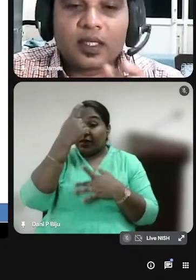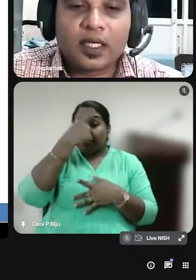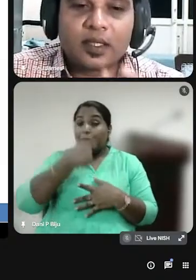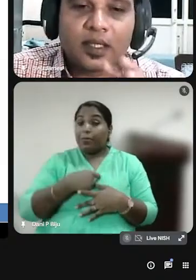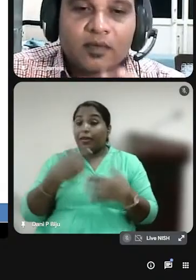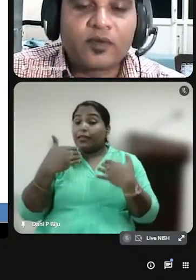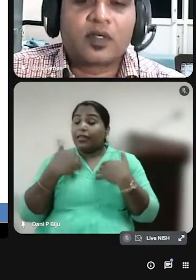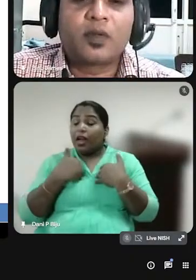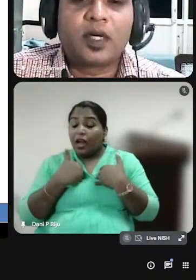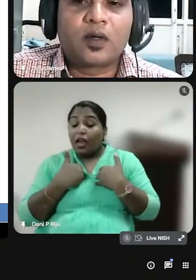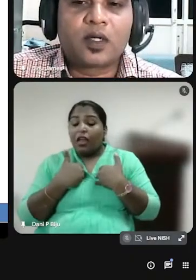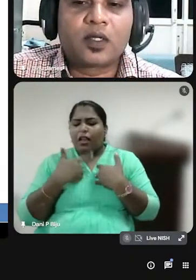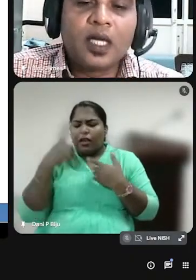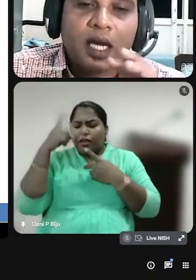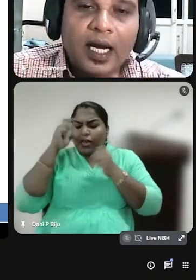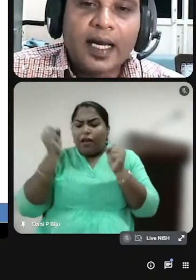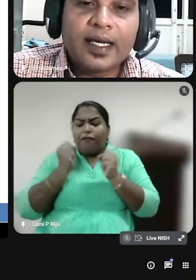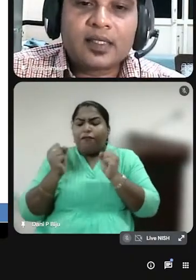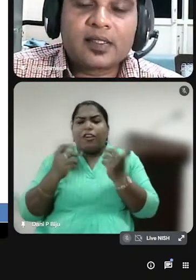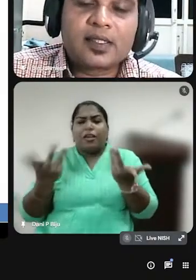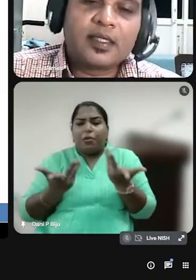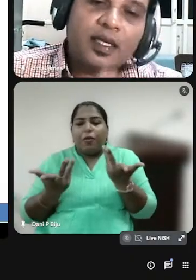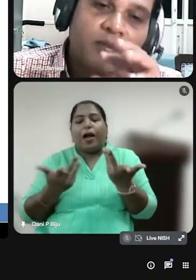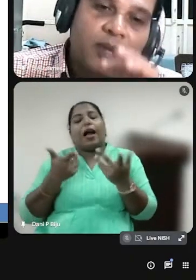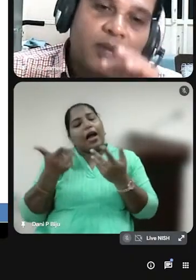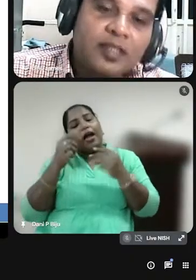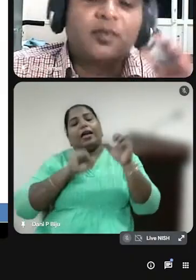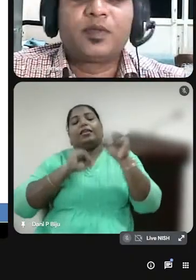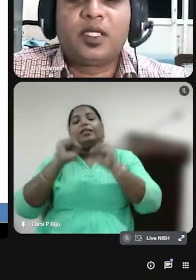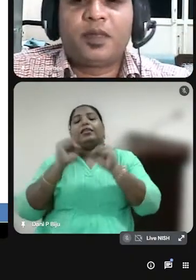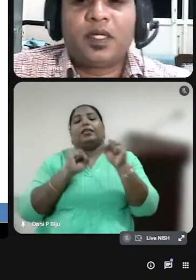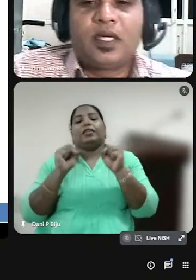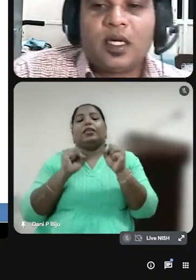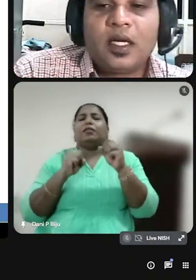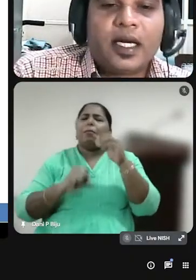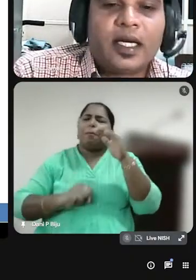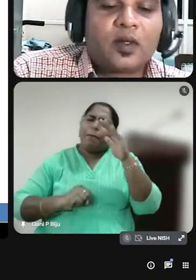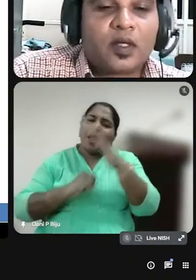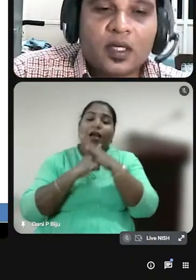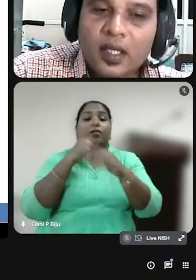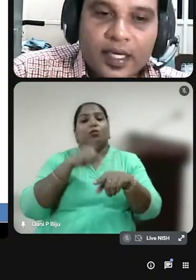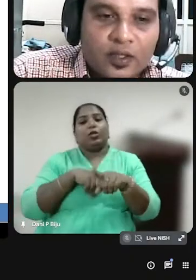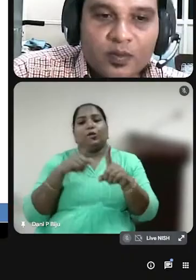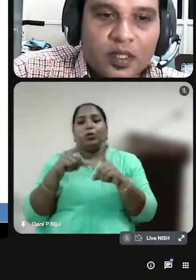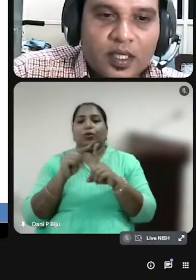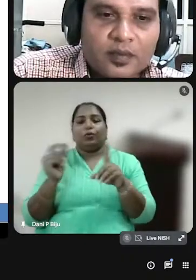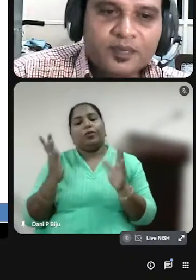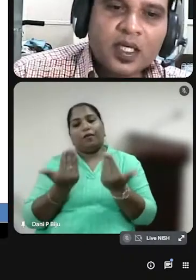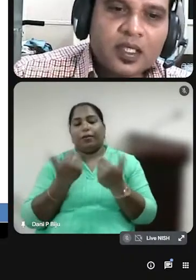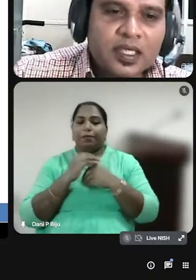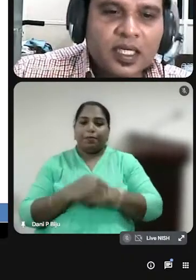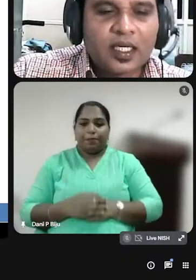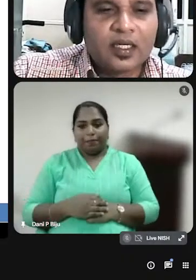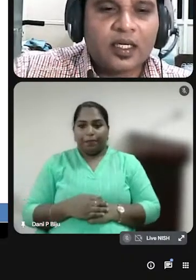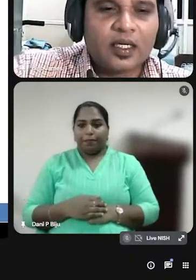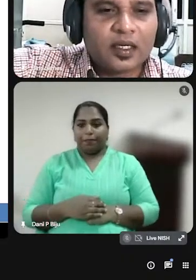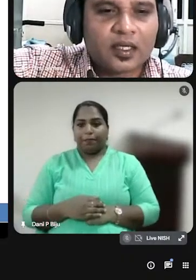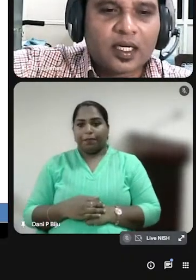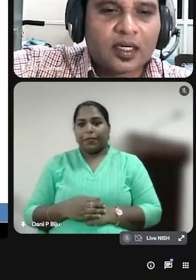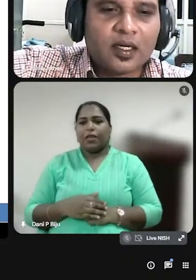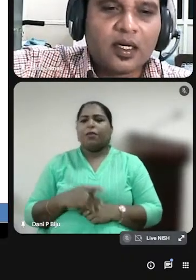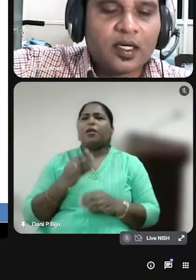ആണോ അദ്ദേഹത്തിന് കംഫോർട്ടബിൾ ആയിട്ടുള്ളത്, ആ എക്സസൈസിന് മാക്സിമം ചെയ്യിപ്പിക്കുക എന്നുള്ളതാണ് ഏറ്റവും പ്രധാനം. ചെറിയ